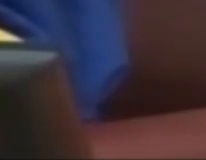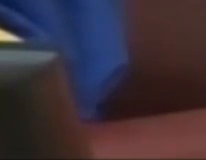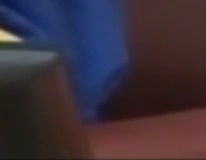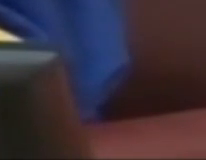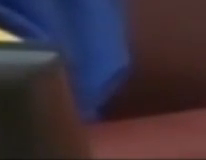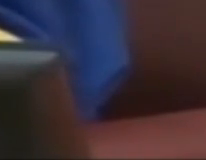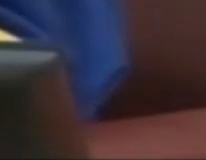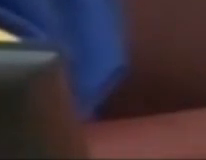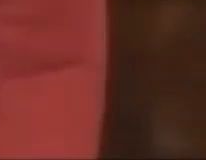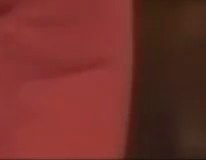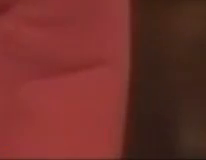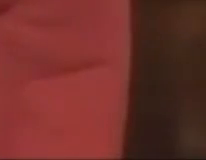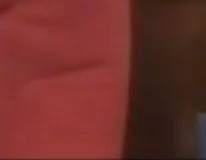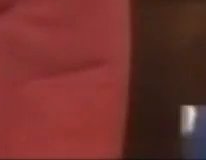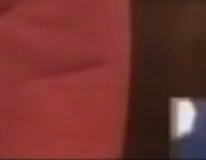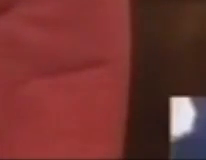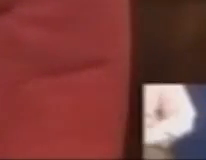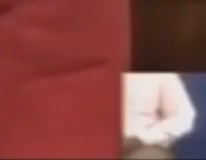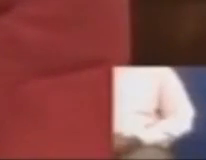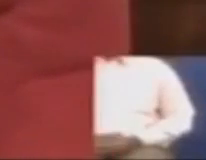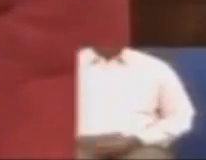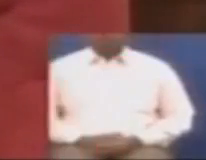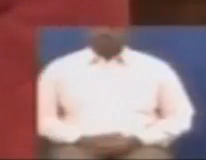shilingi bilioni